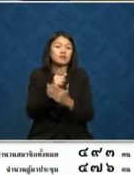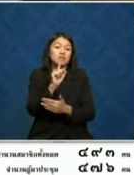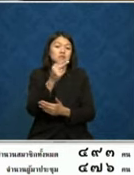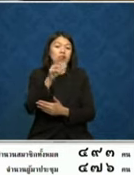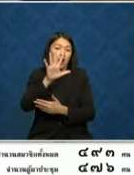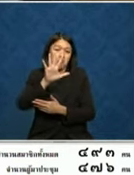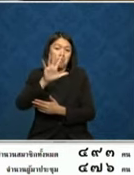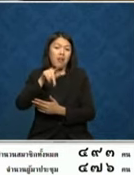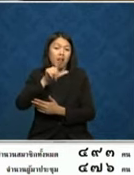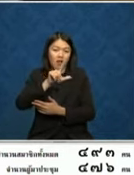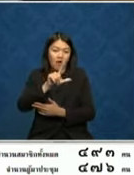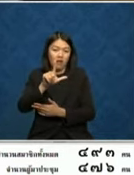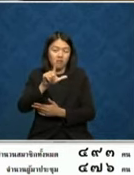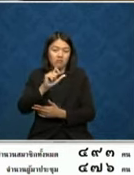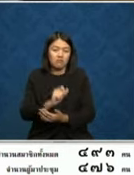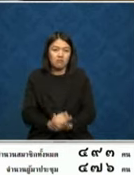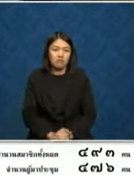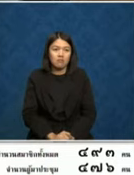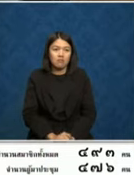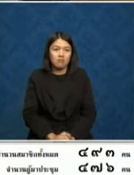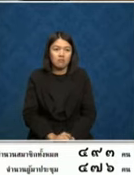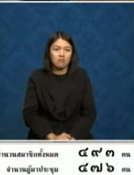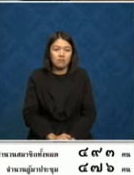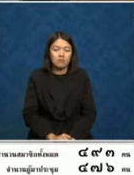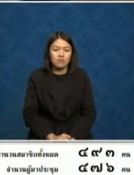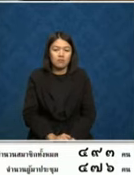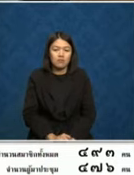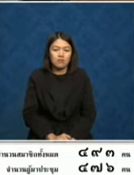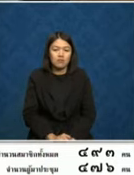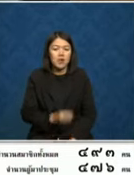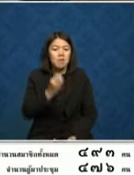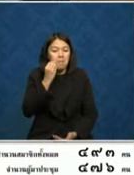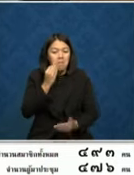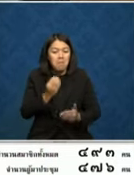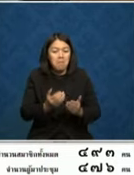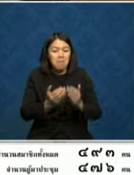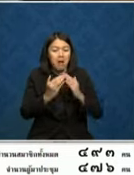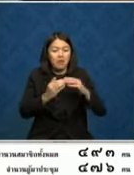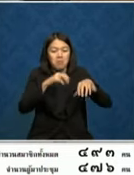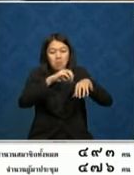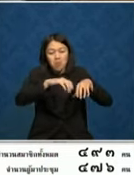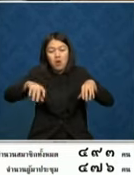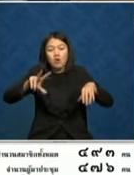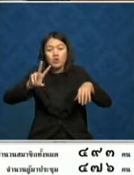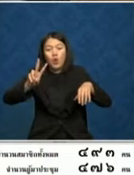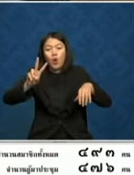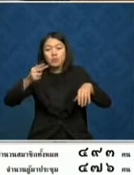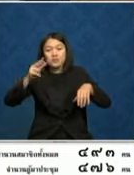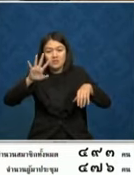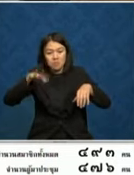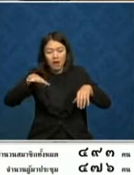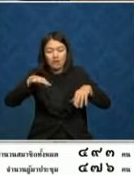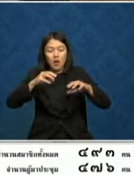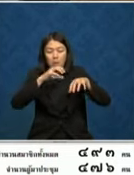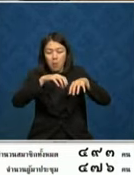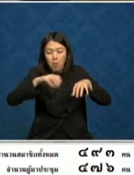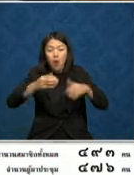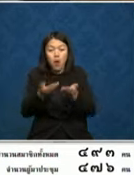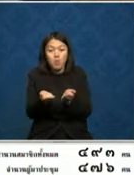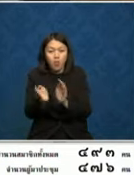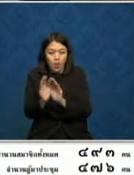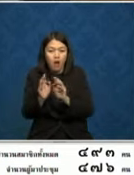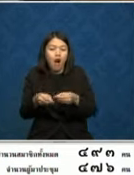ท่านประธานจะทำอะไรก็ตามเนี่ยท่านสามารถสร้างบ้านให้คนจนได้ 24,000 หลัง 24,000 ครอบครัว